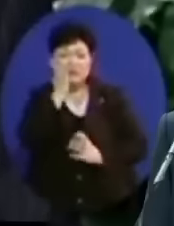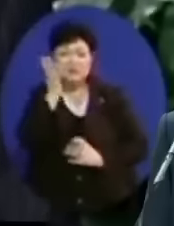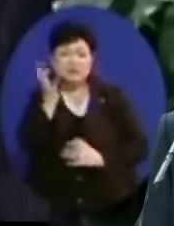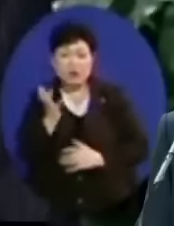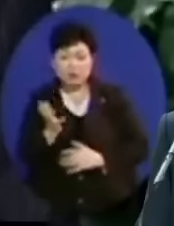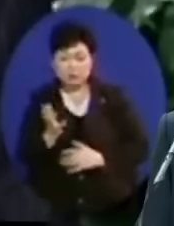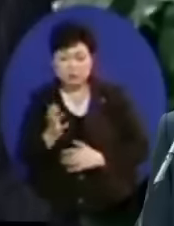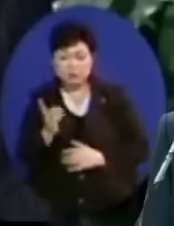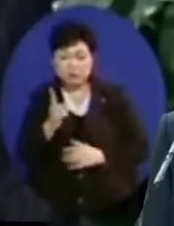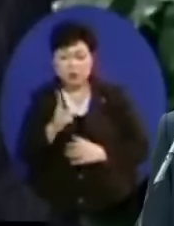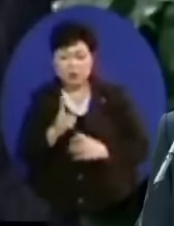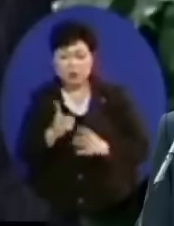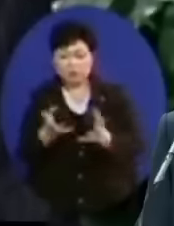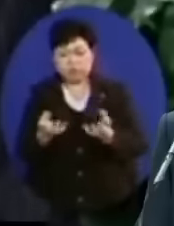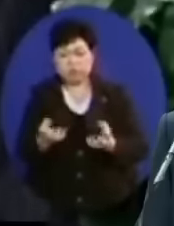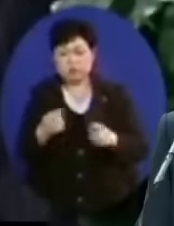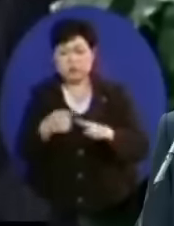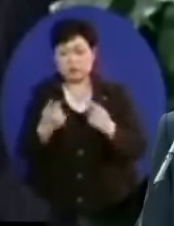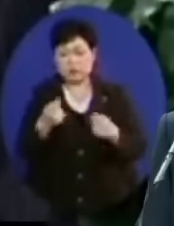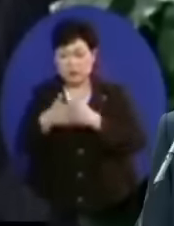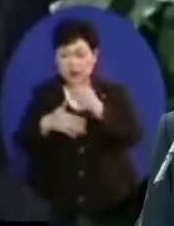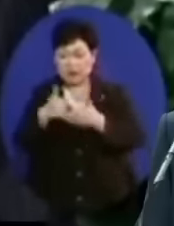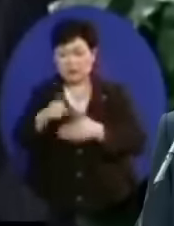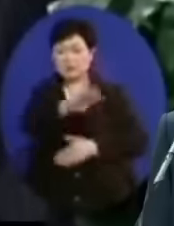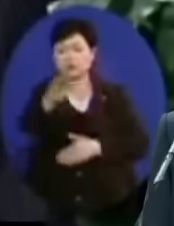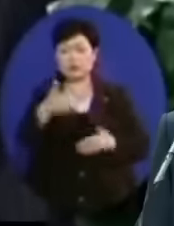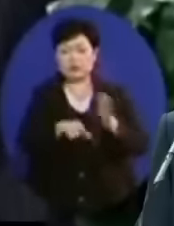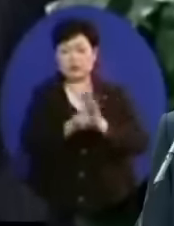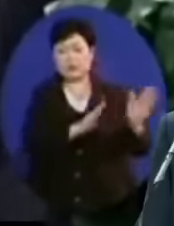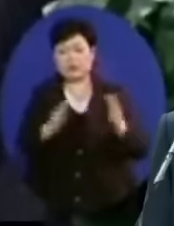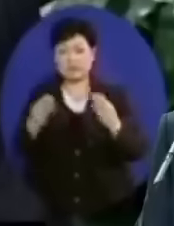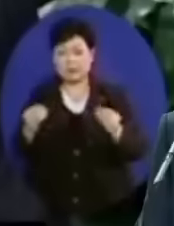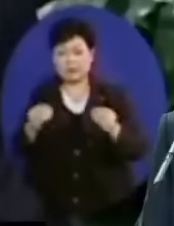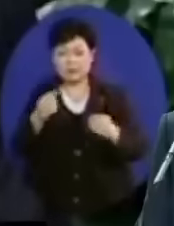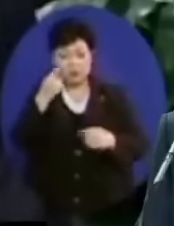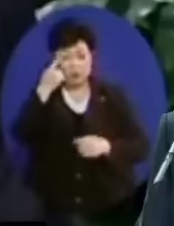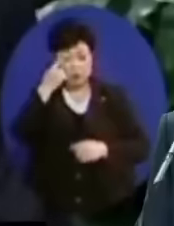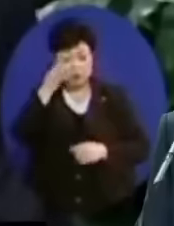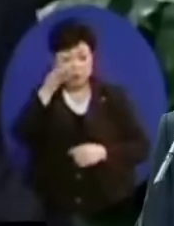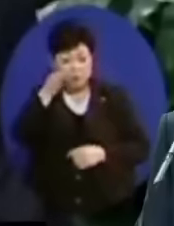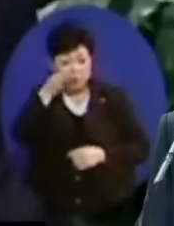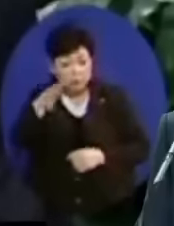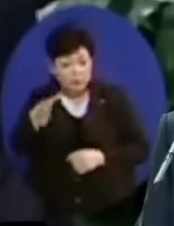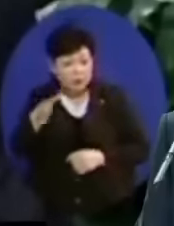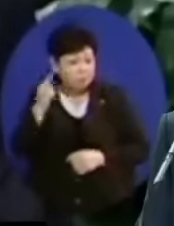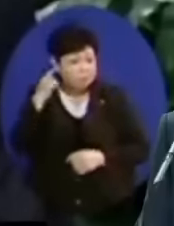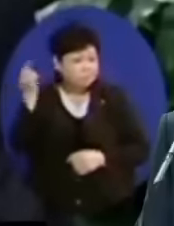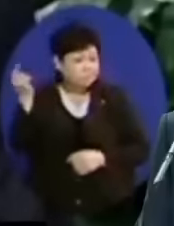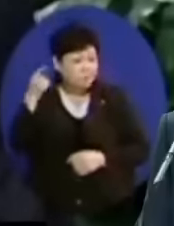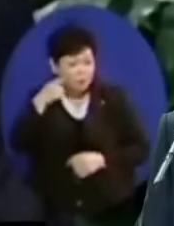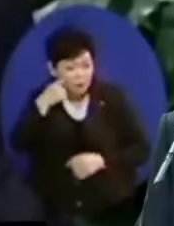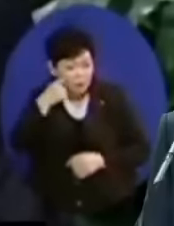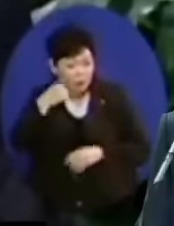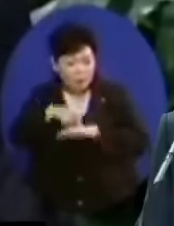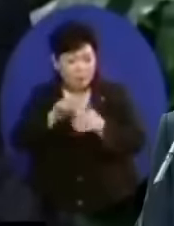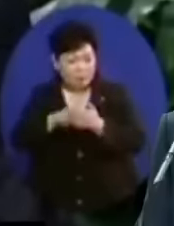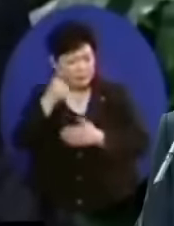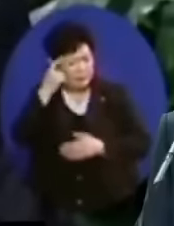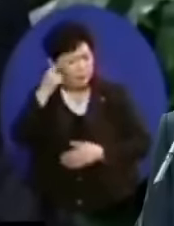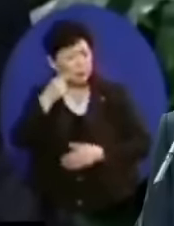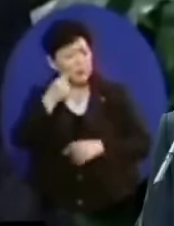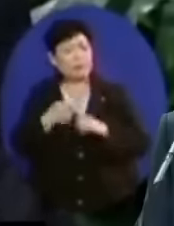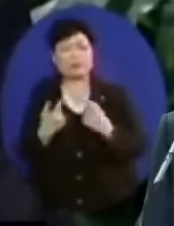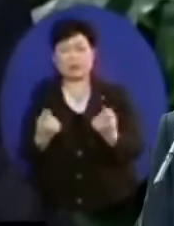그러므로 하나님이 우리를 위해서 예비한 모든 것을 눈으로 보지 못하고 귀로 듣지 못하고 마음으로도 생각지 못했다는 것